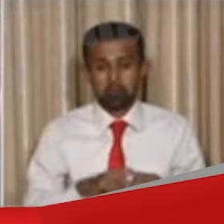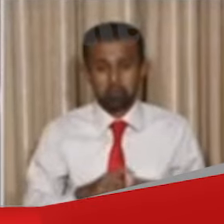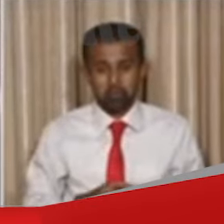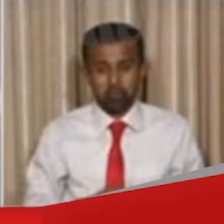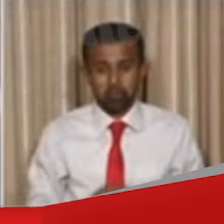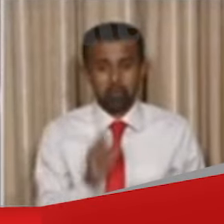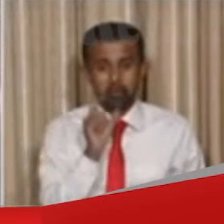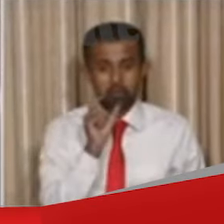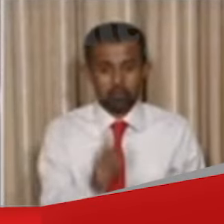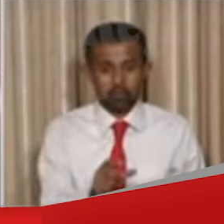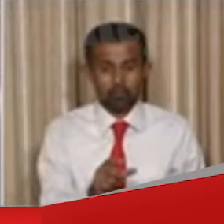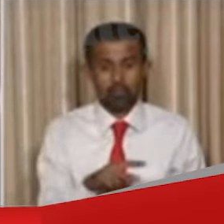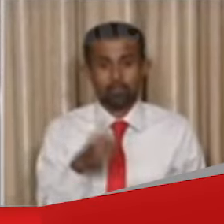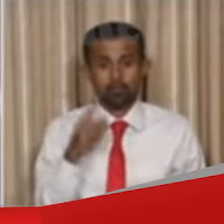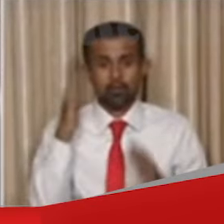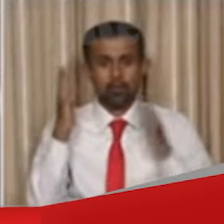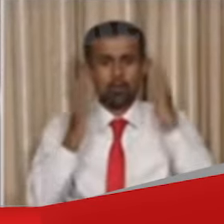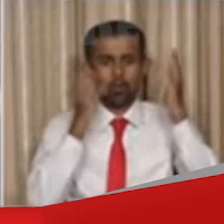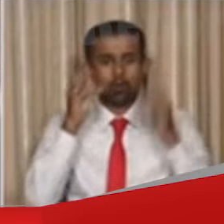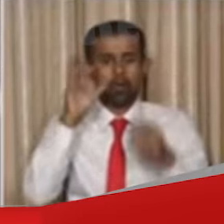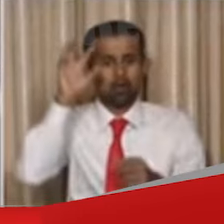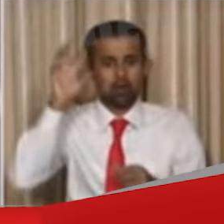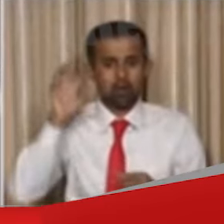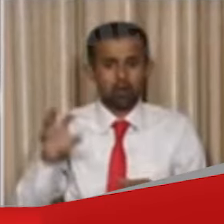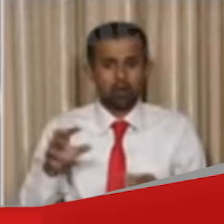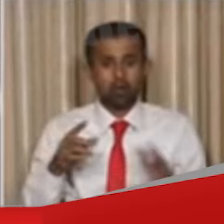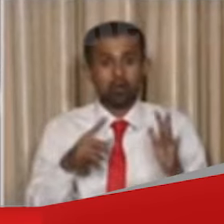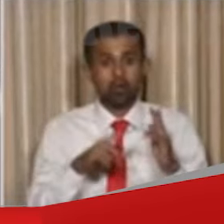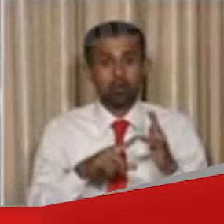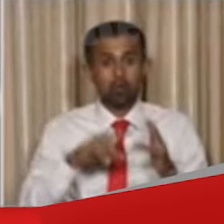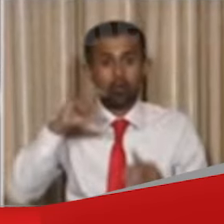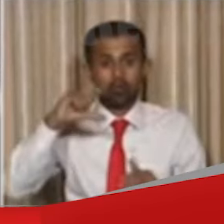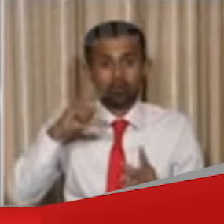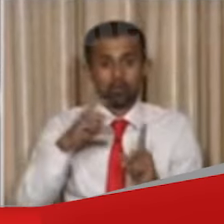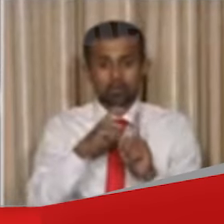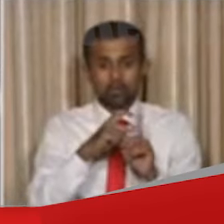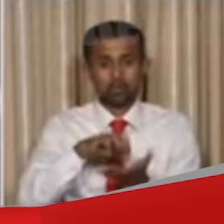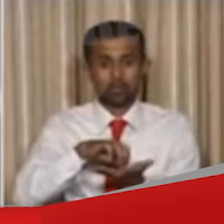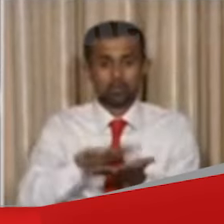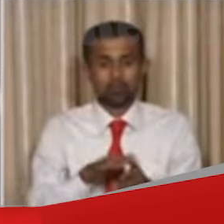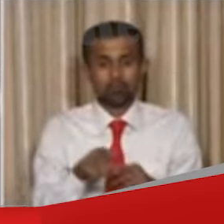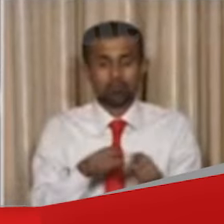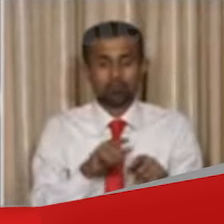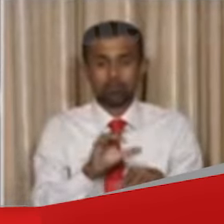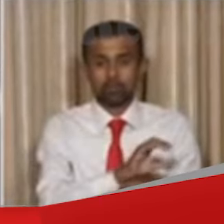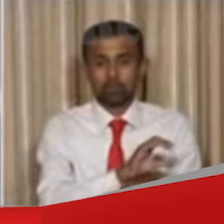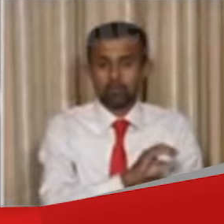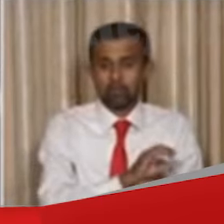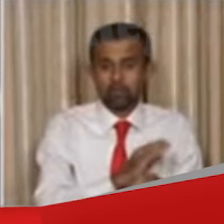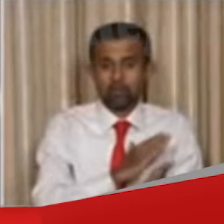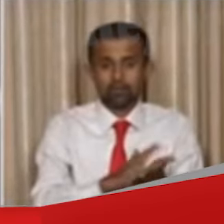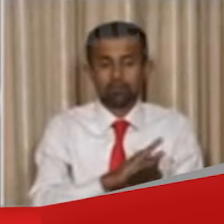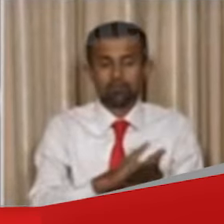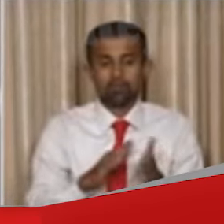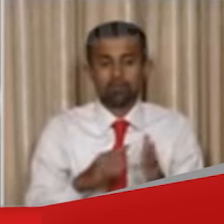බැලුවාම අනිකුත් ලෝකයේ සියලුම රටවල් OECD සම්මුතියට අනුව මේ ඩිජිටල් සර්විසස් වලින් බදු